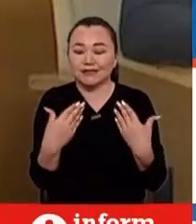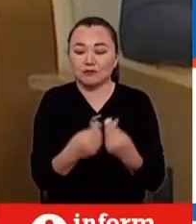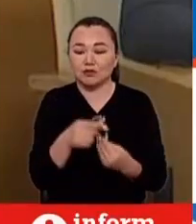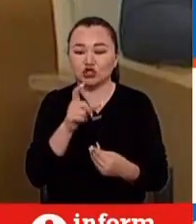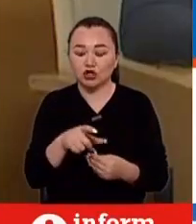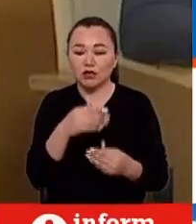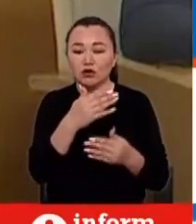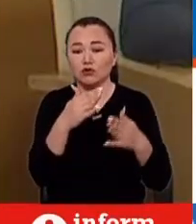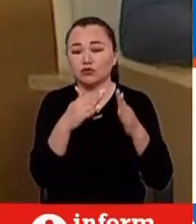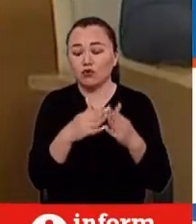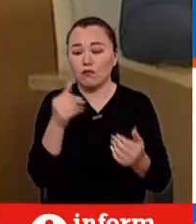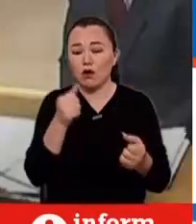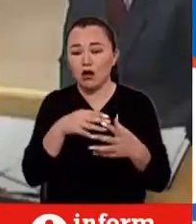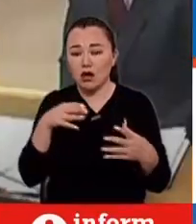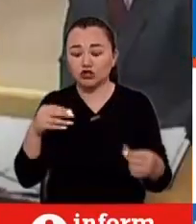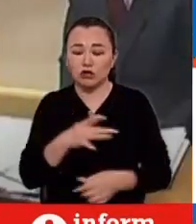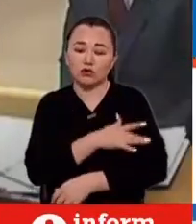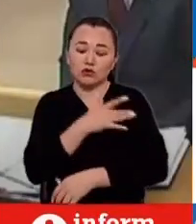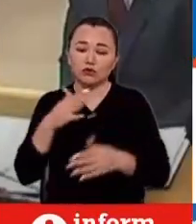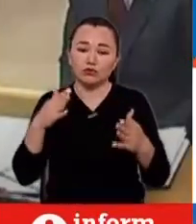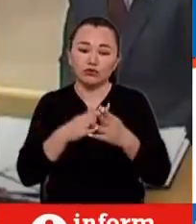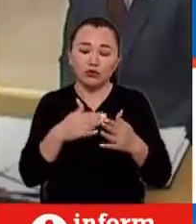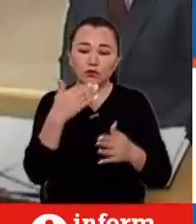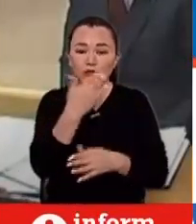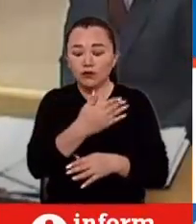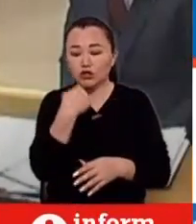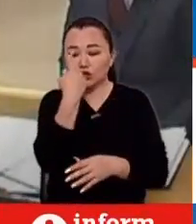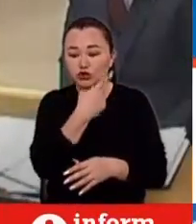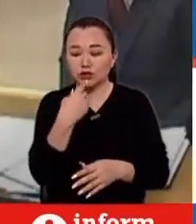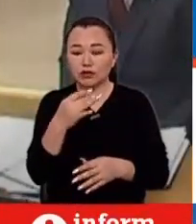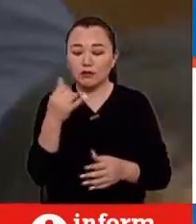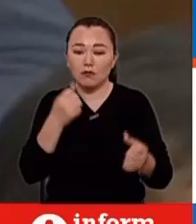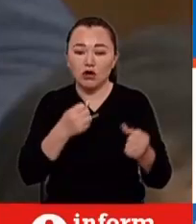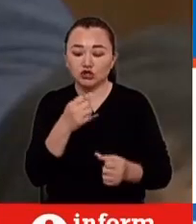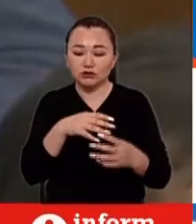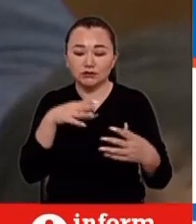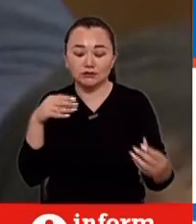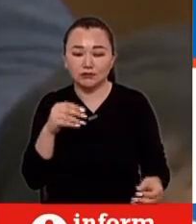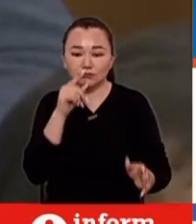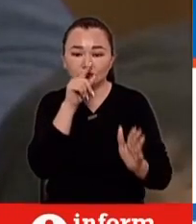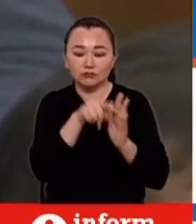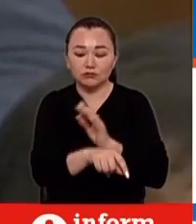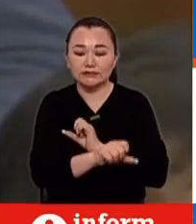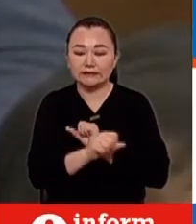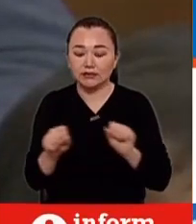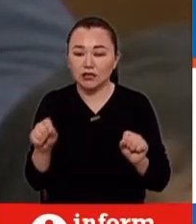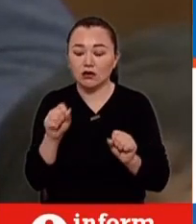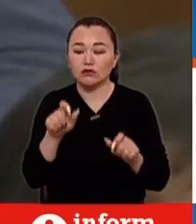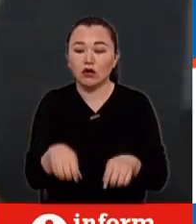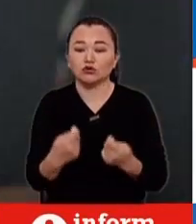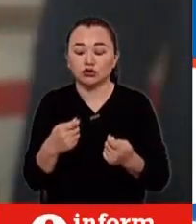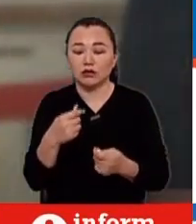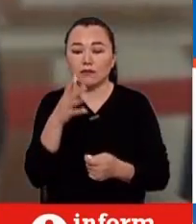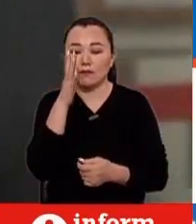мүшелерінің мүлкіне, тұрғын және қызметтік үй жайларына, жеке және қызметтік көлік құралдарына қол сұқпау кепілдігін бұзғандар